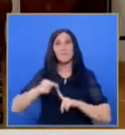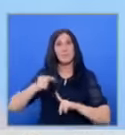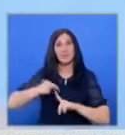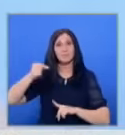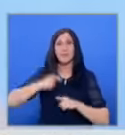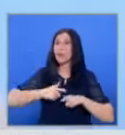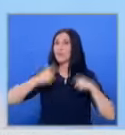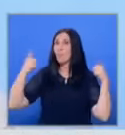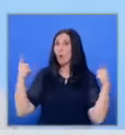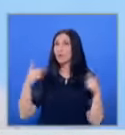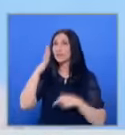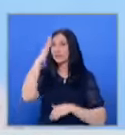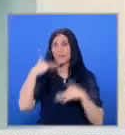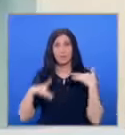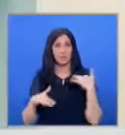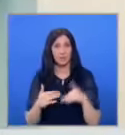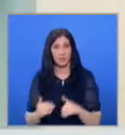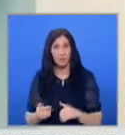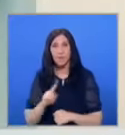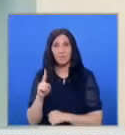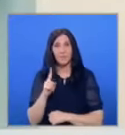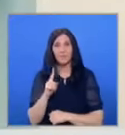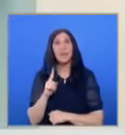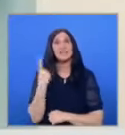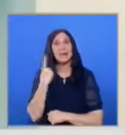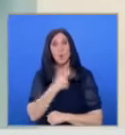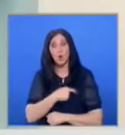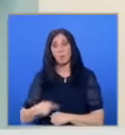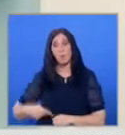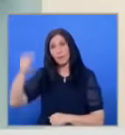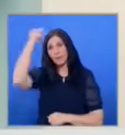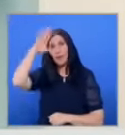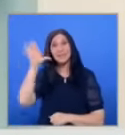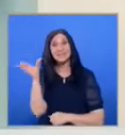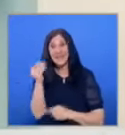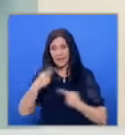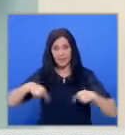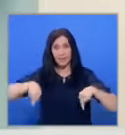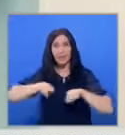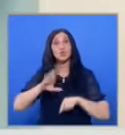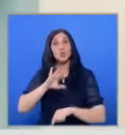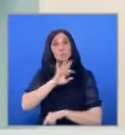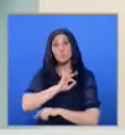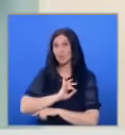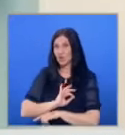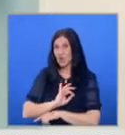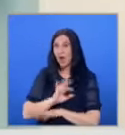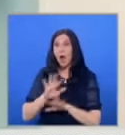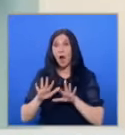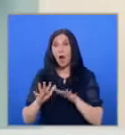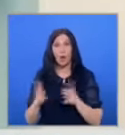на демокрацията в Северна Македония. Не само Република България. Целият ни регион ще спечели,